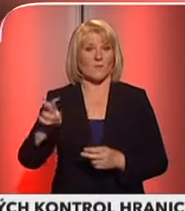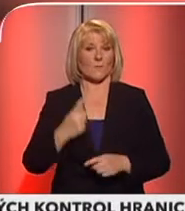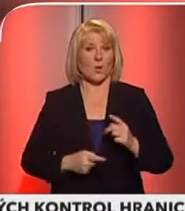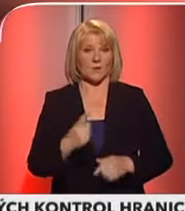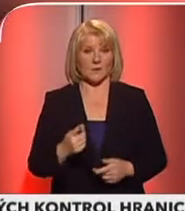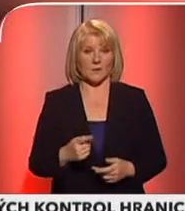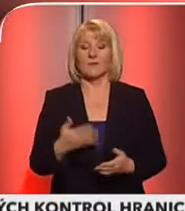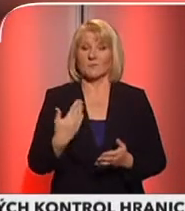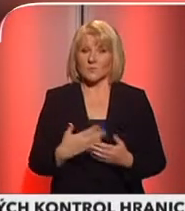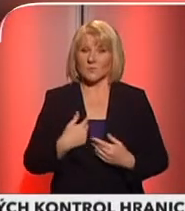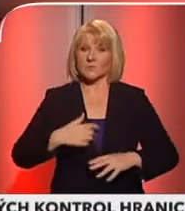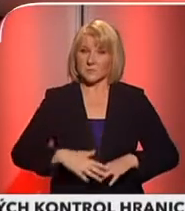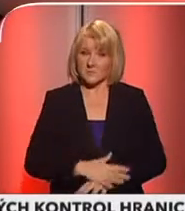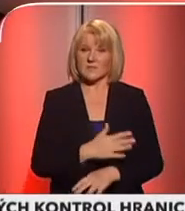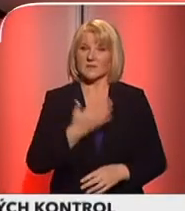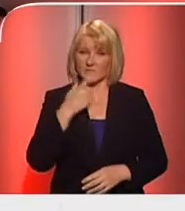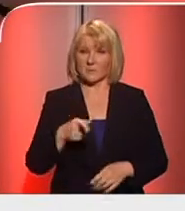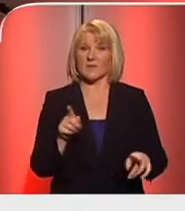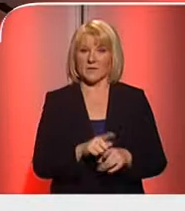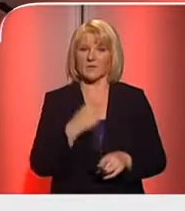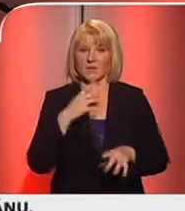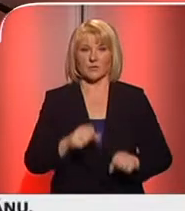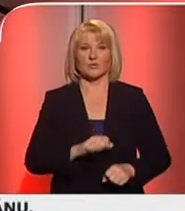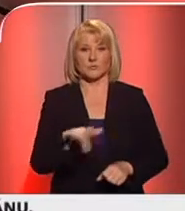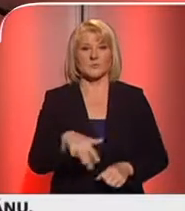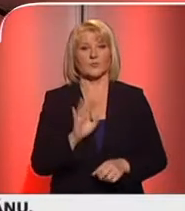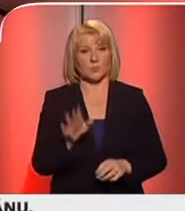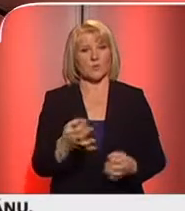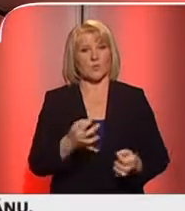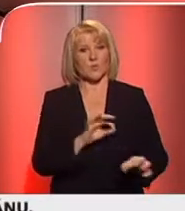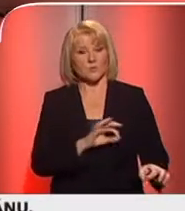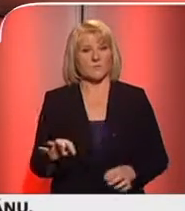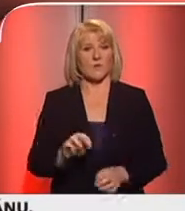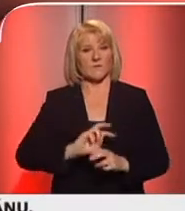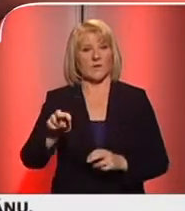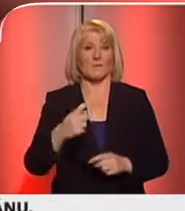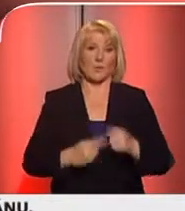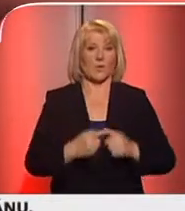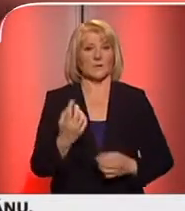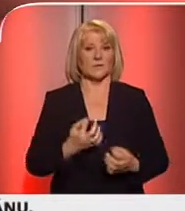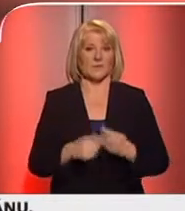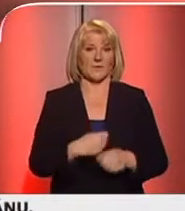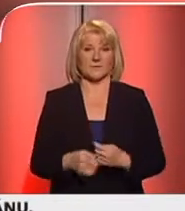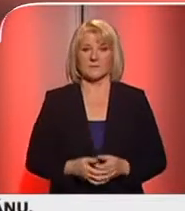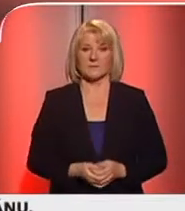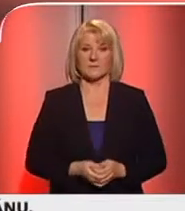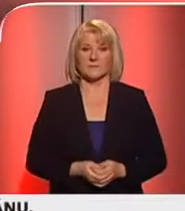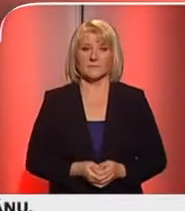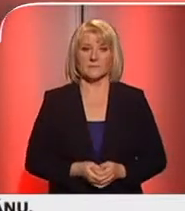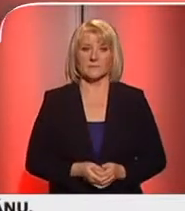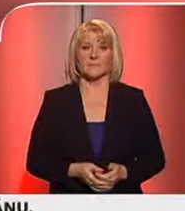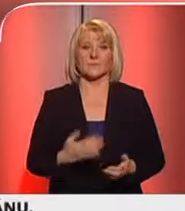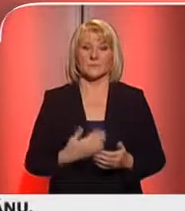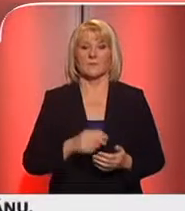tak se nemohu nezeptat, jestli si vyhlídáte nějakou svoji pozici nebo připravujete půdu pro nějakou jinou. Takže